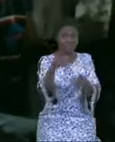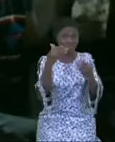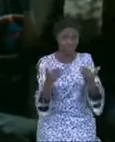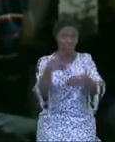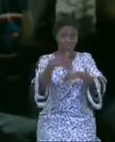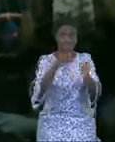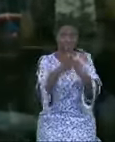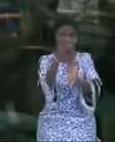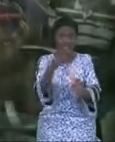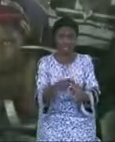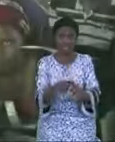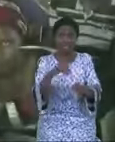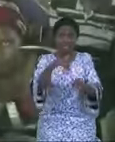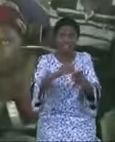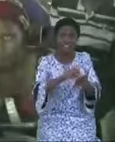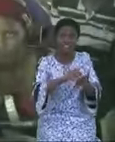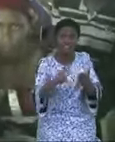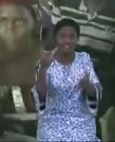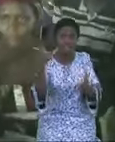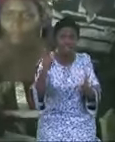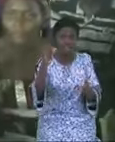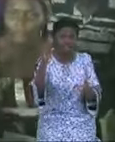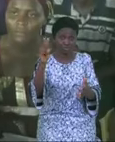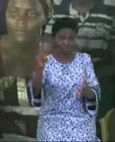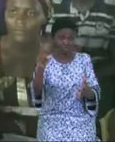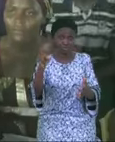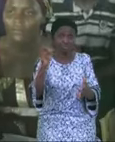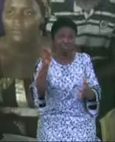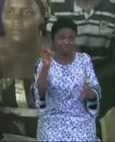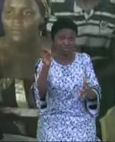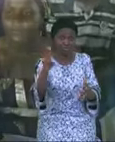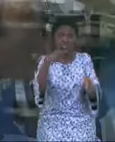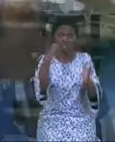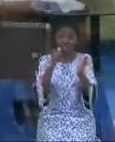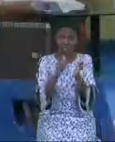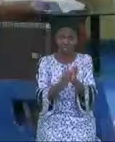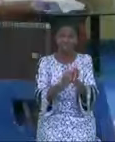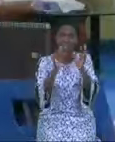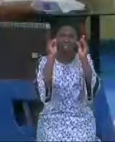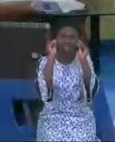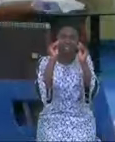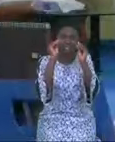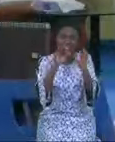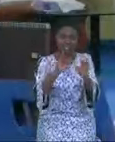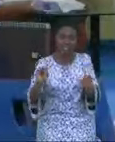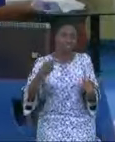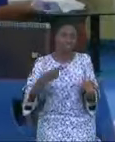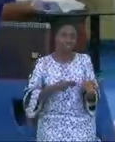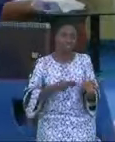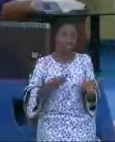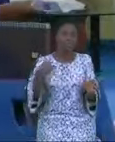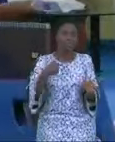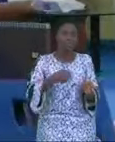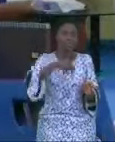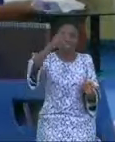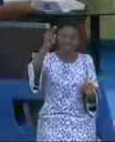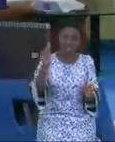C12 verset 12 et nous enseigne nous avons besoin de l'enseignement nous avons besoin